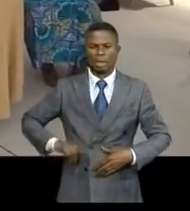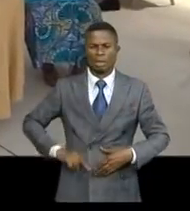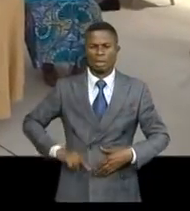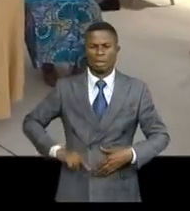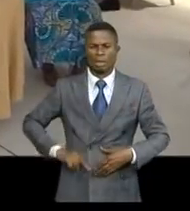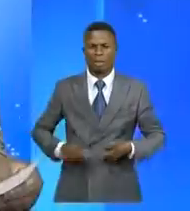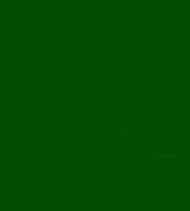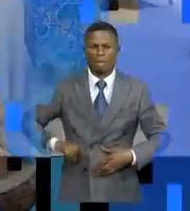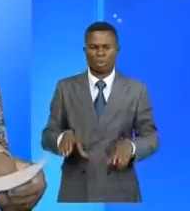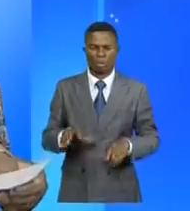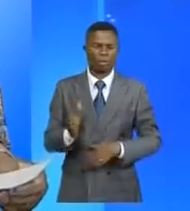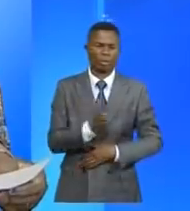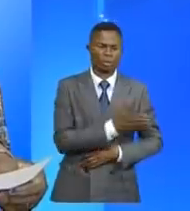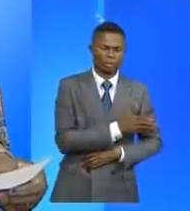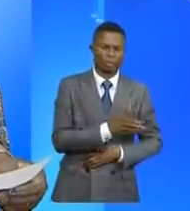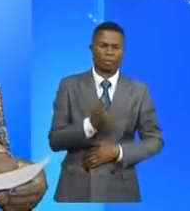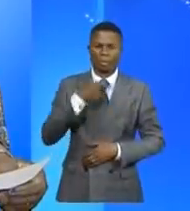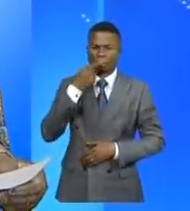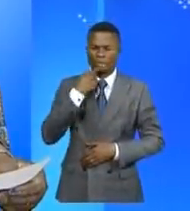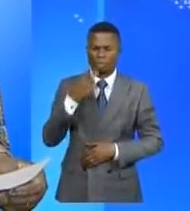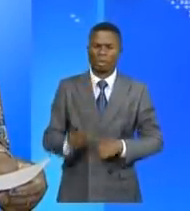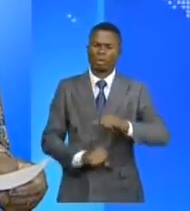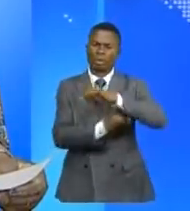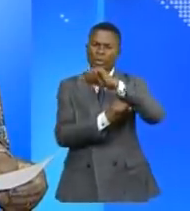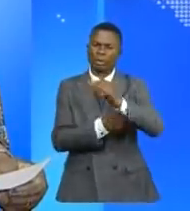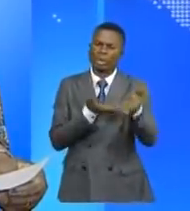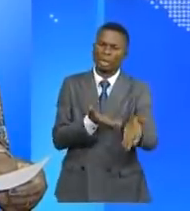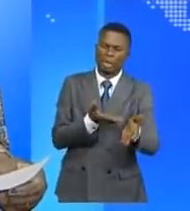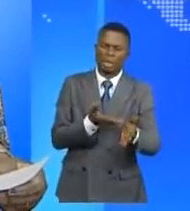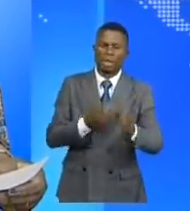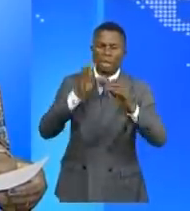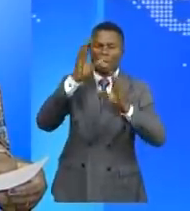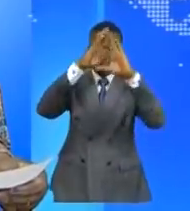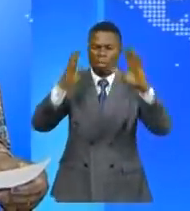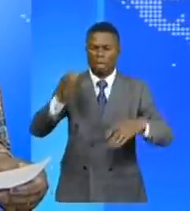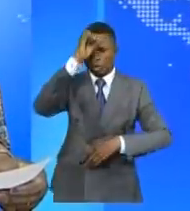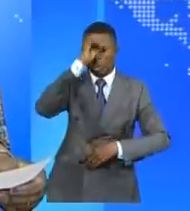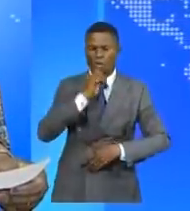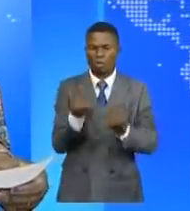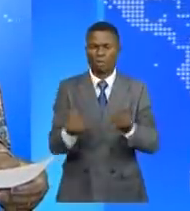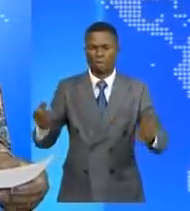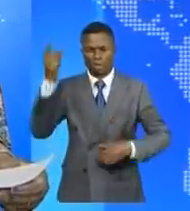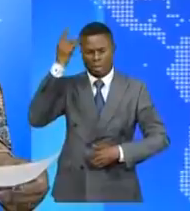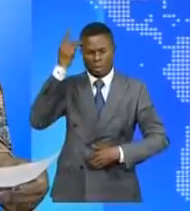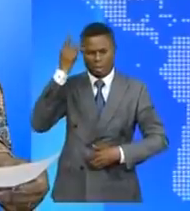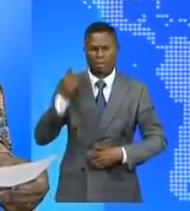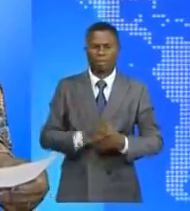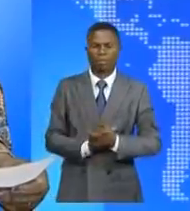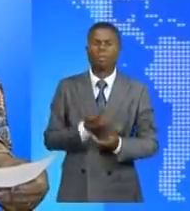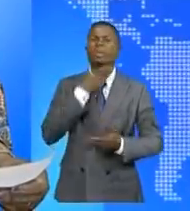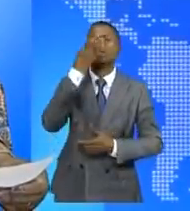du Congo. Parlons de cette assistance pour les orphelinats de Kinshasa. Cri des femmes, une